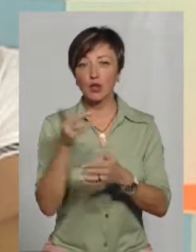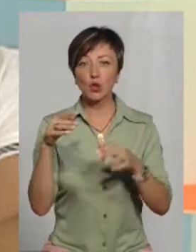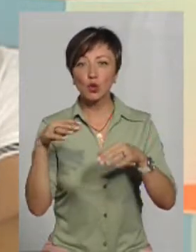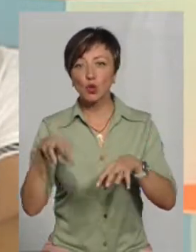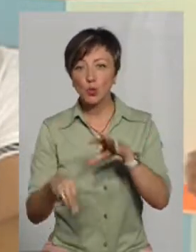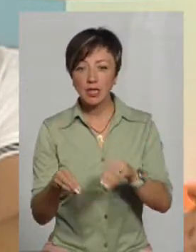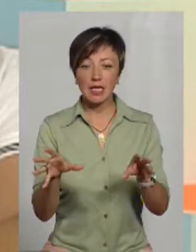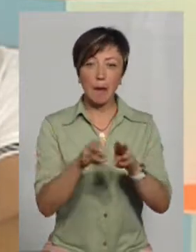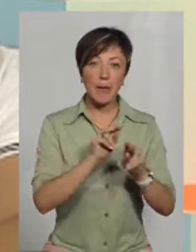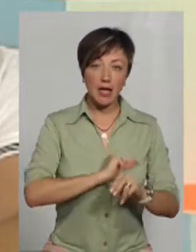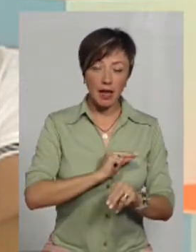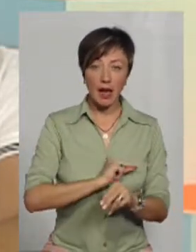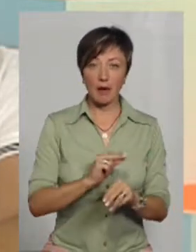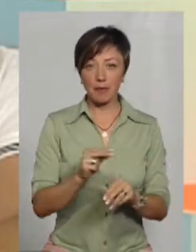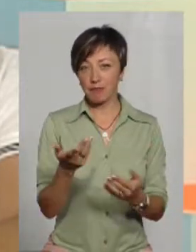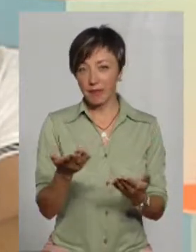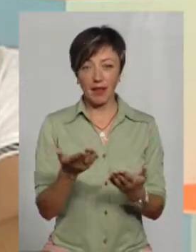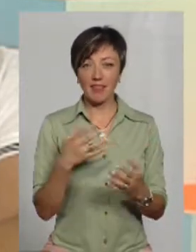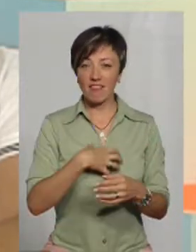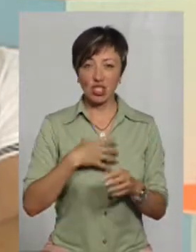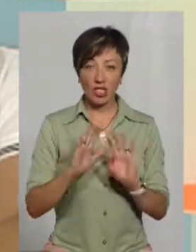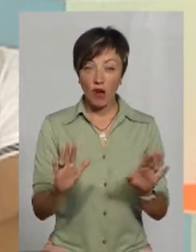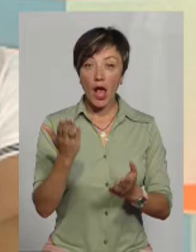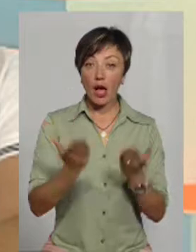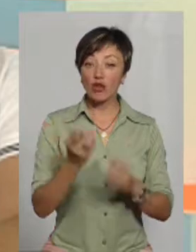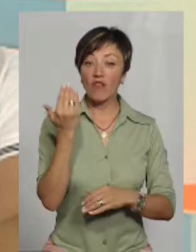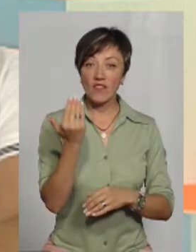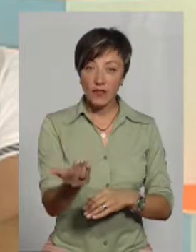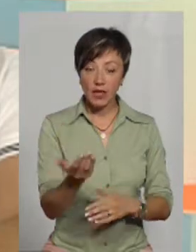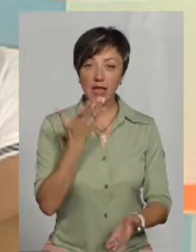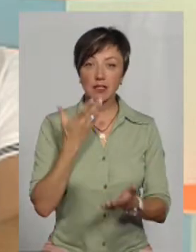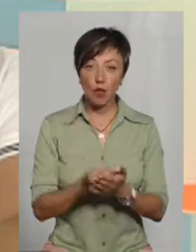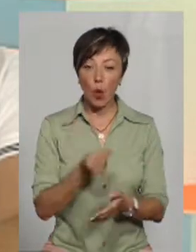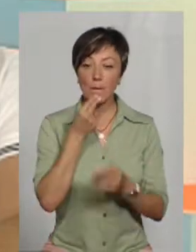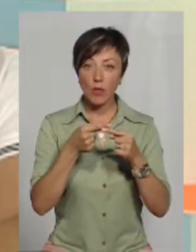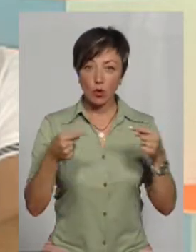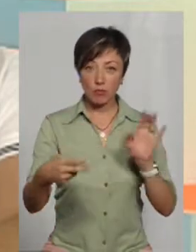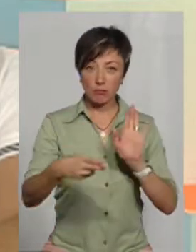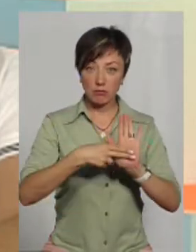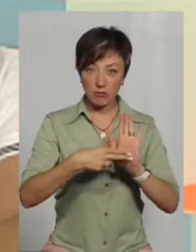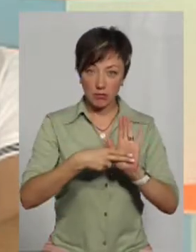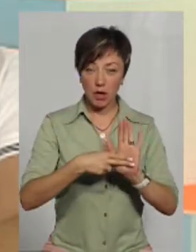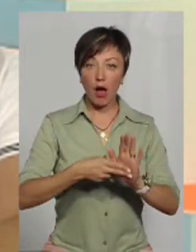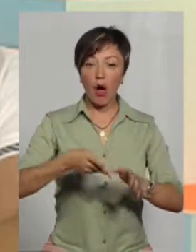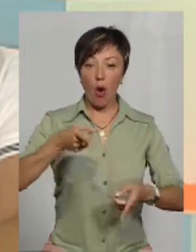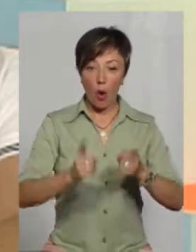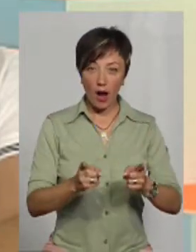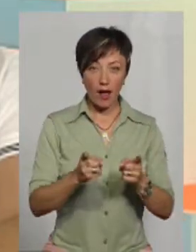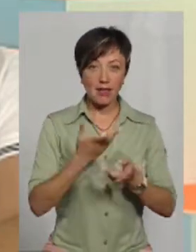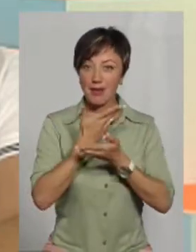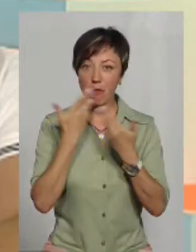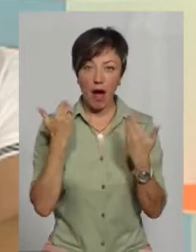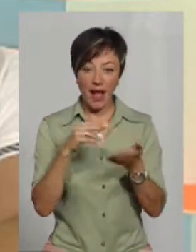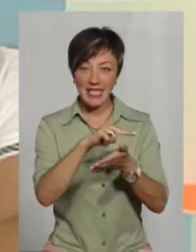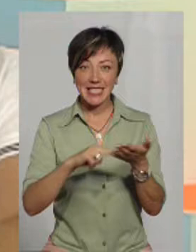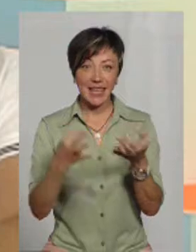ваші партнери, колеги, конкуренти, неможливо. Якщо ви на свою продукцію поставили маркування, що вона органічна, а вона не